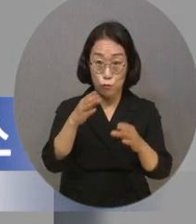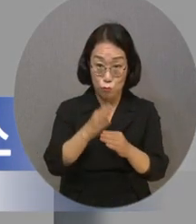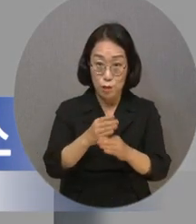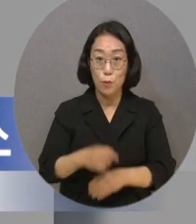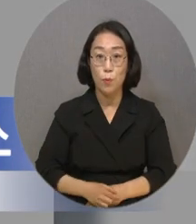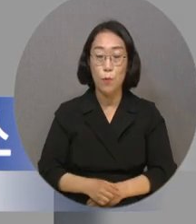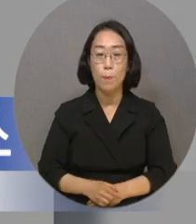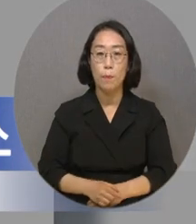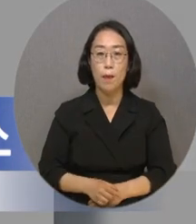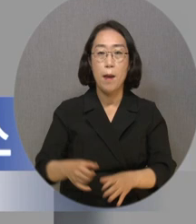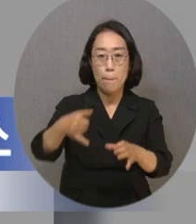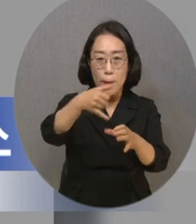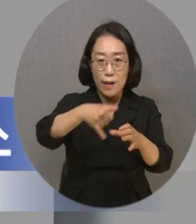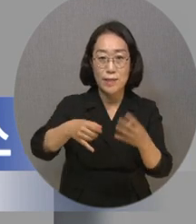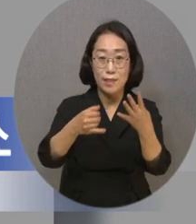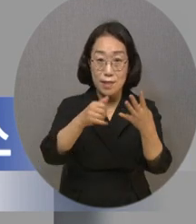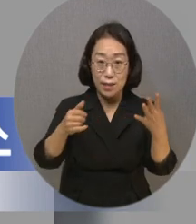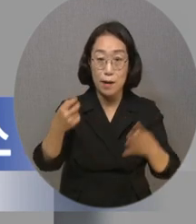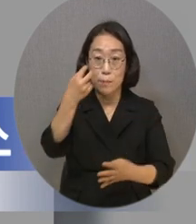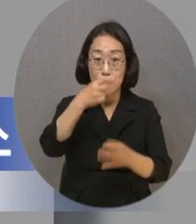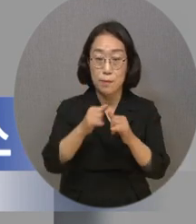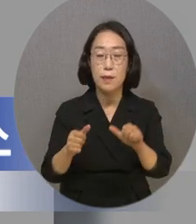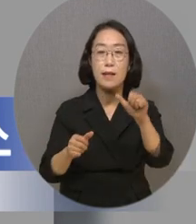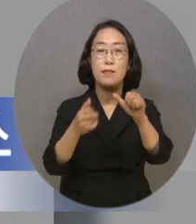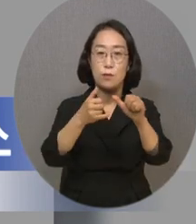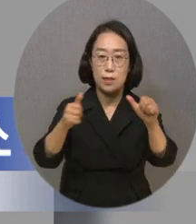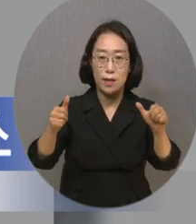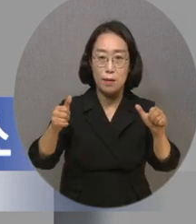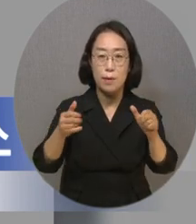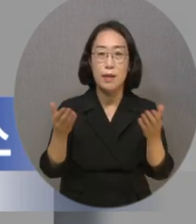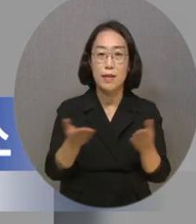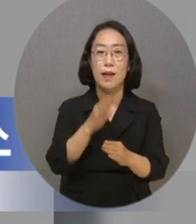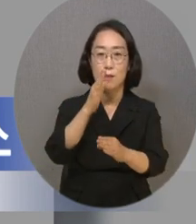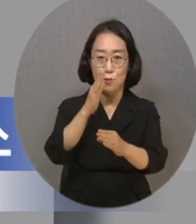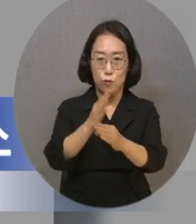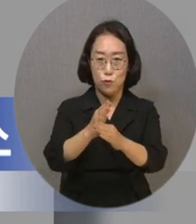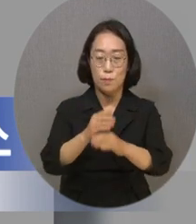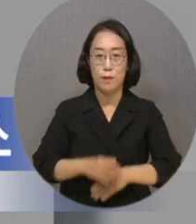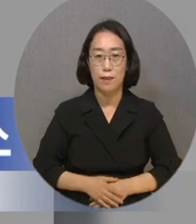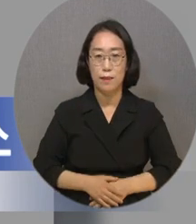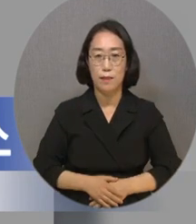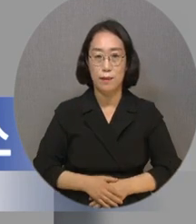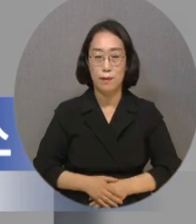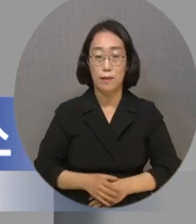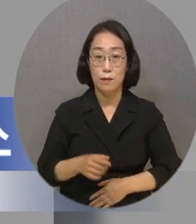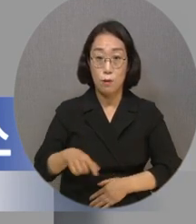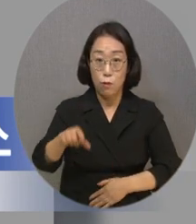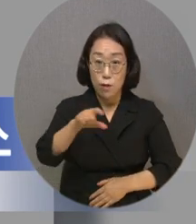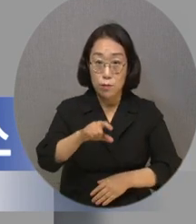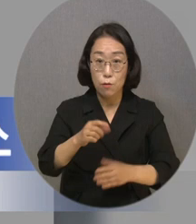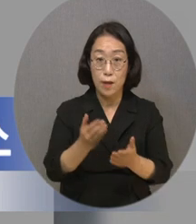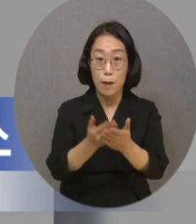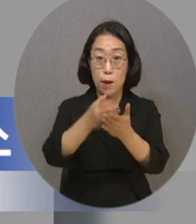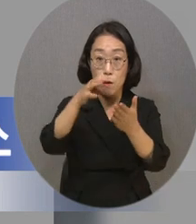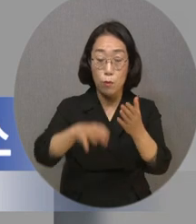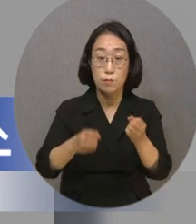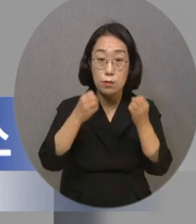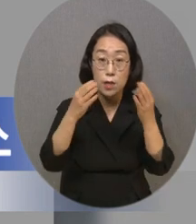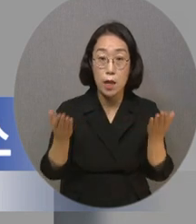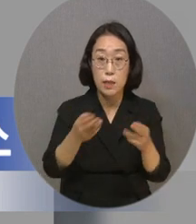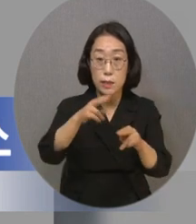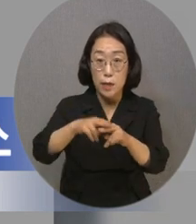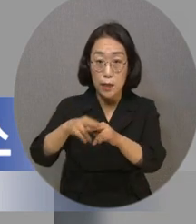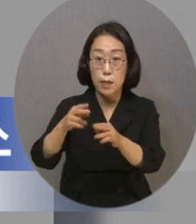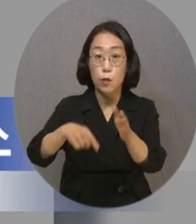발달장애 바리스타 4명과 매니저 한 명 등 총 5명이 근무하고 있습니다 한편 개발원은 신규 일자리 창출